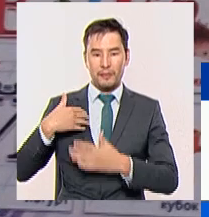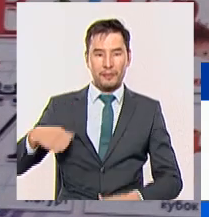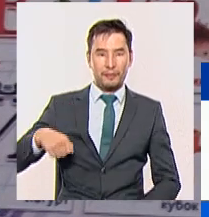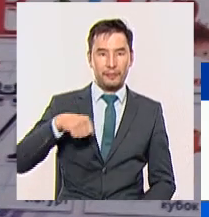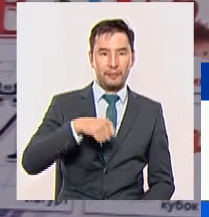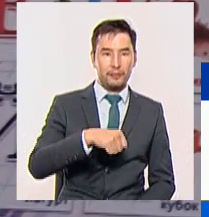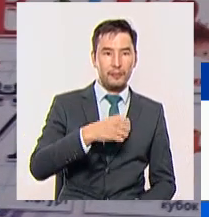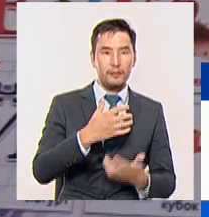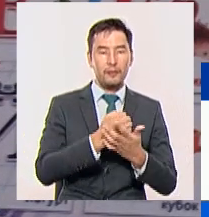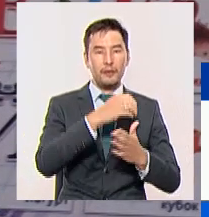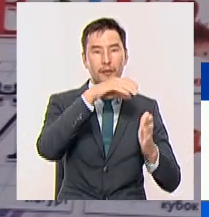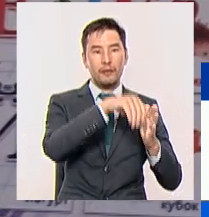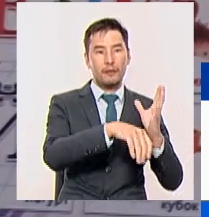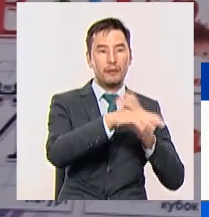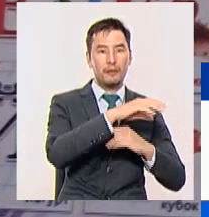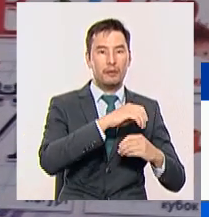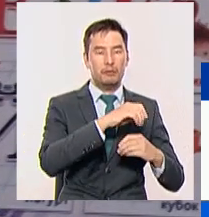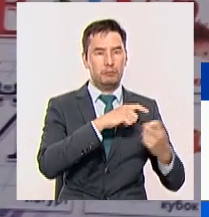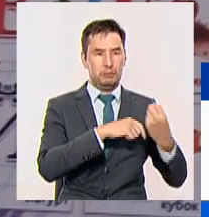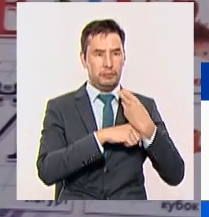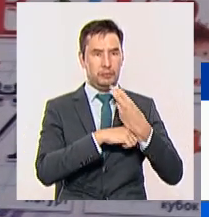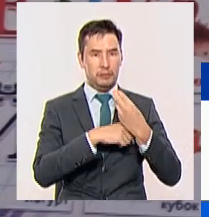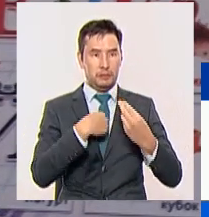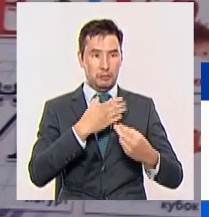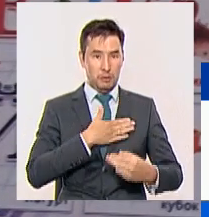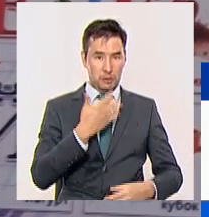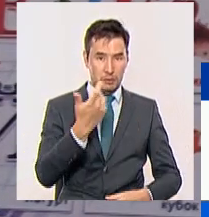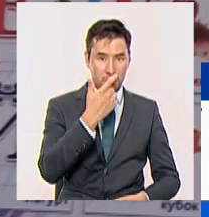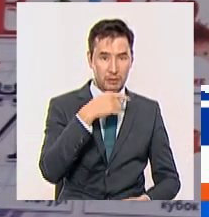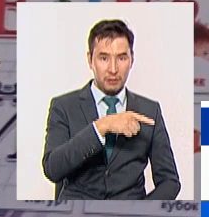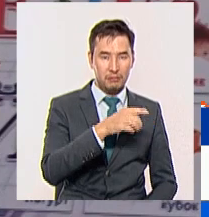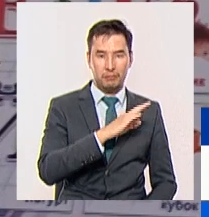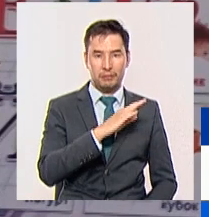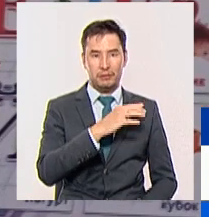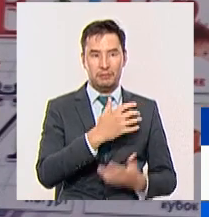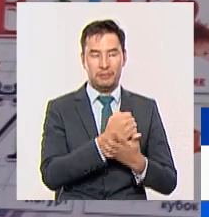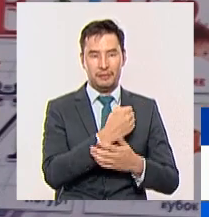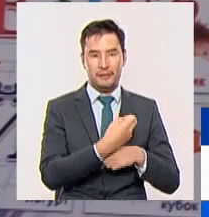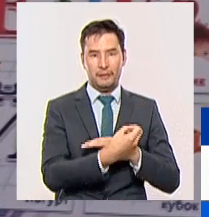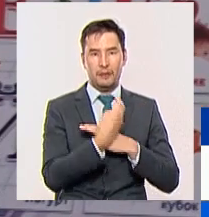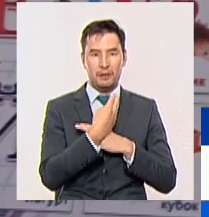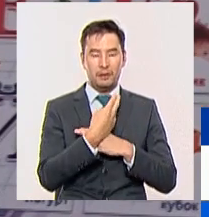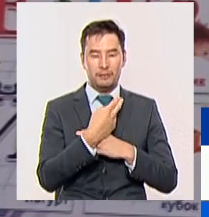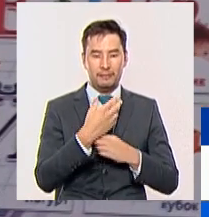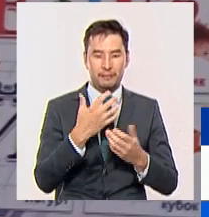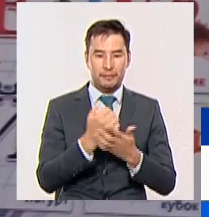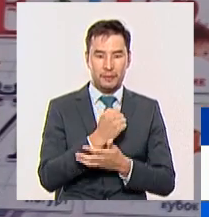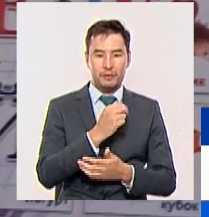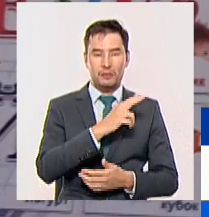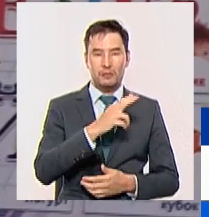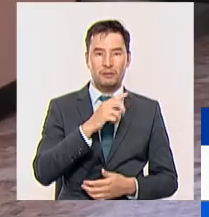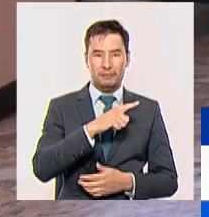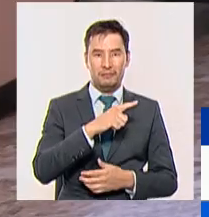мектеп қызметкерлерімен жұдырықта бұра бастады. Балам көмектесуге ұмтылды, оны да жаралап ұрып соқты. Басын көліктің капотына бірнеше рет